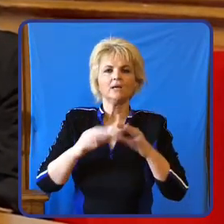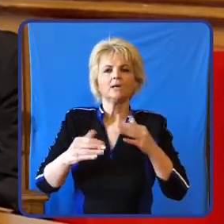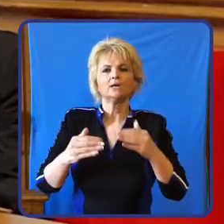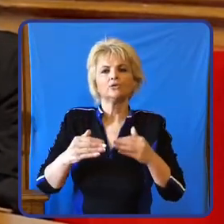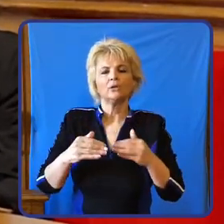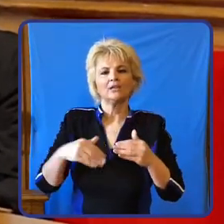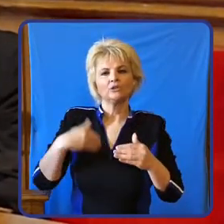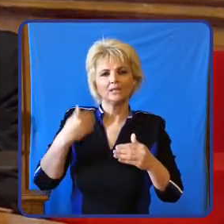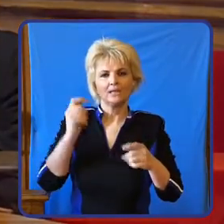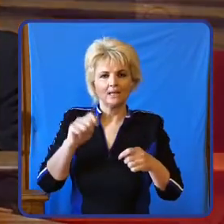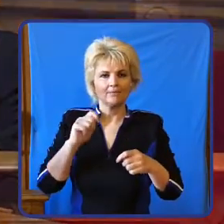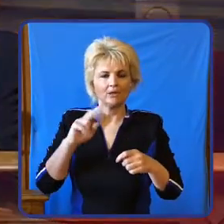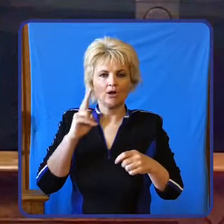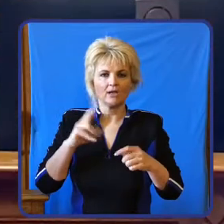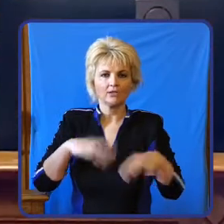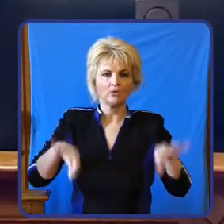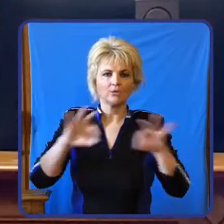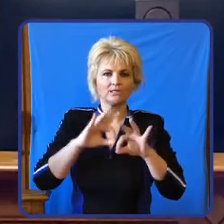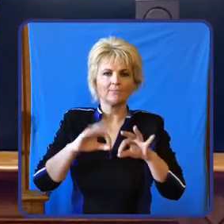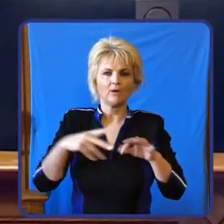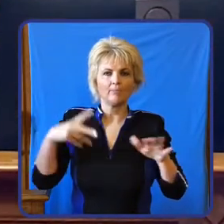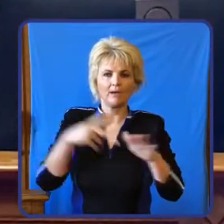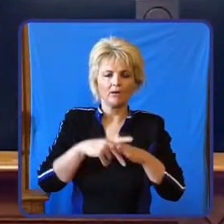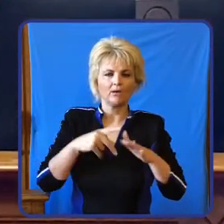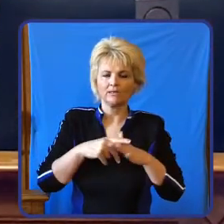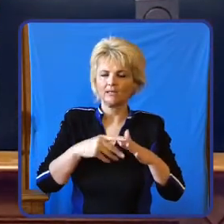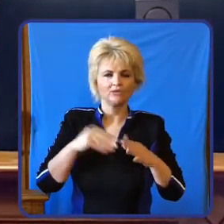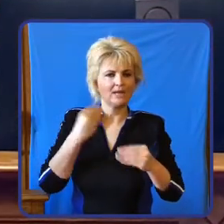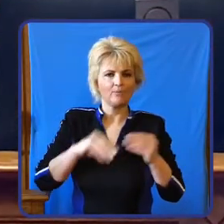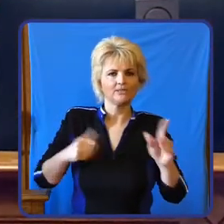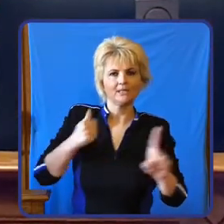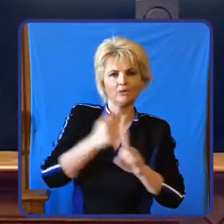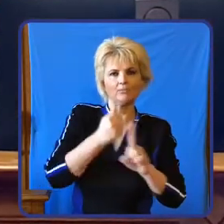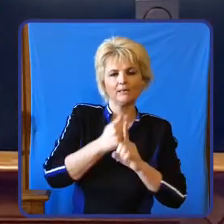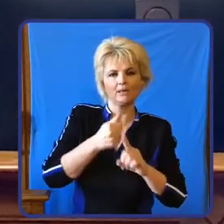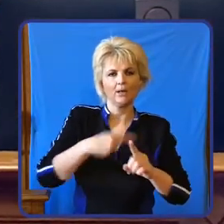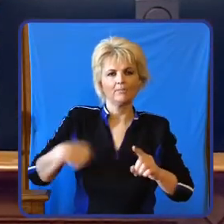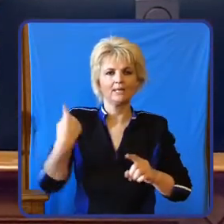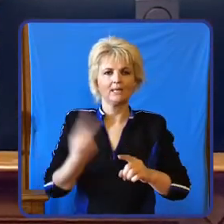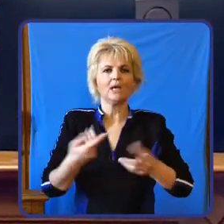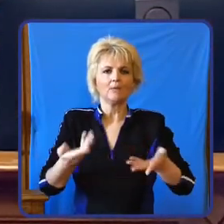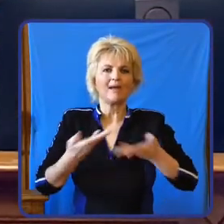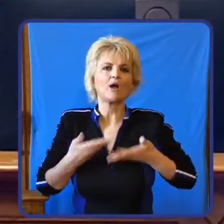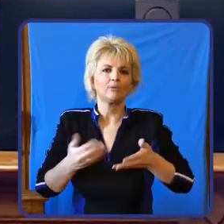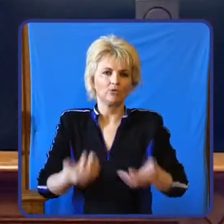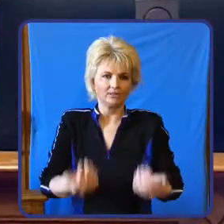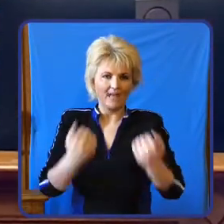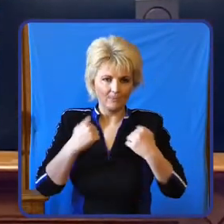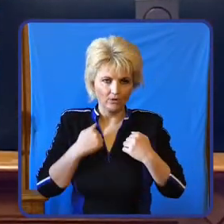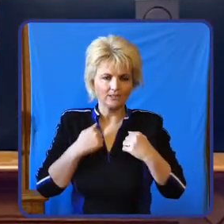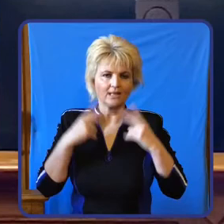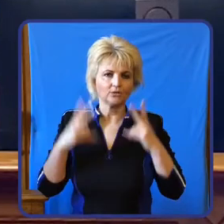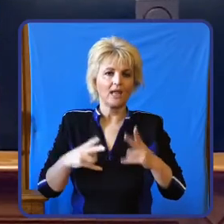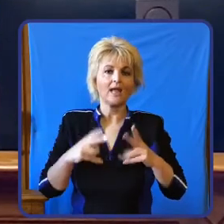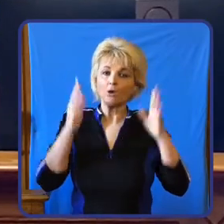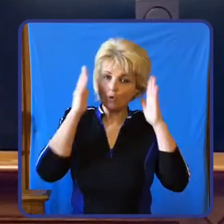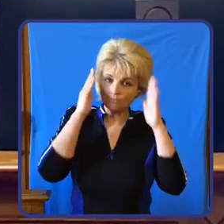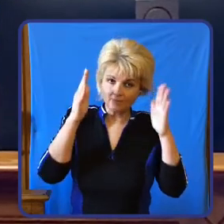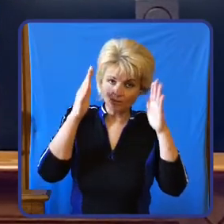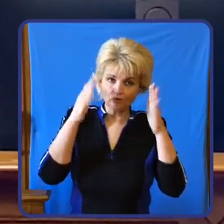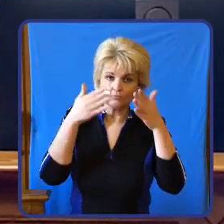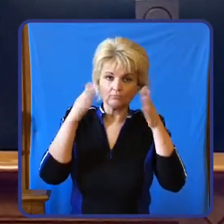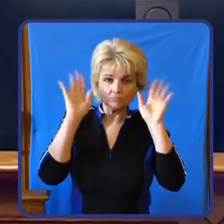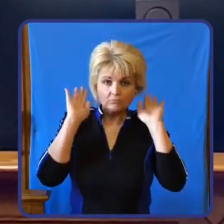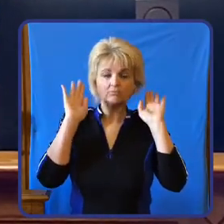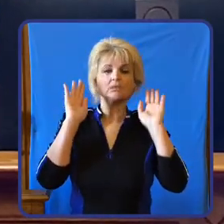országban egyedül megakadályozza, és nem azért lobbizik, hogy mi megkapjuk ezt a támogatást. Éljünk azzal az optimista feltételezéssel,